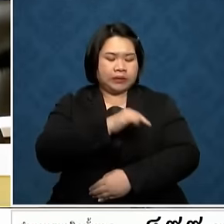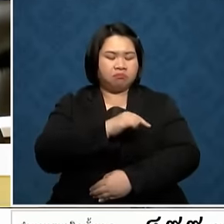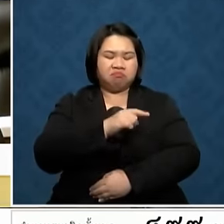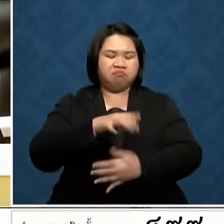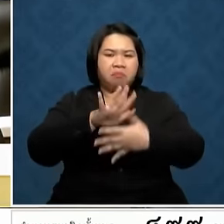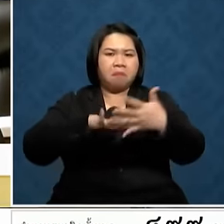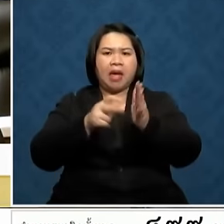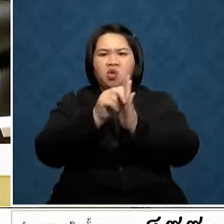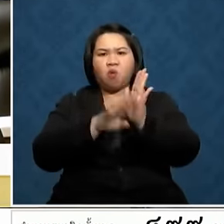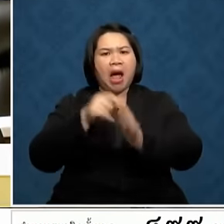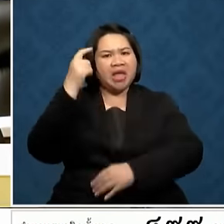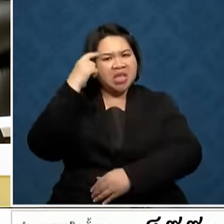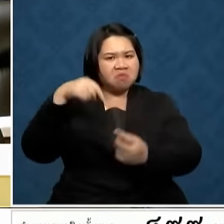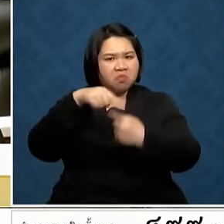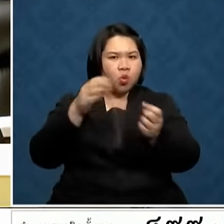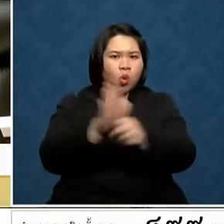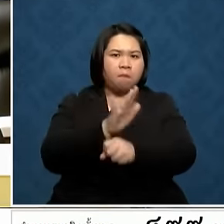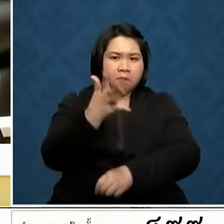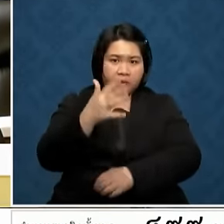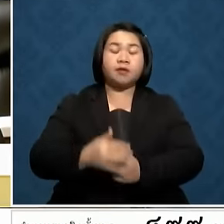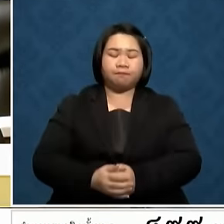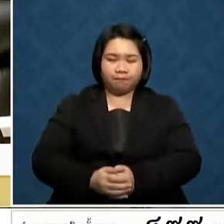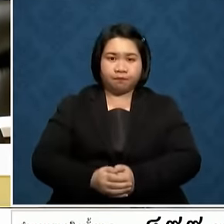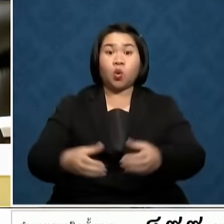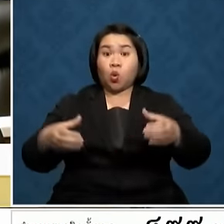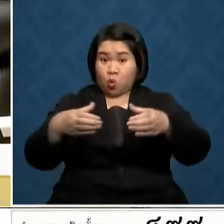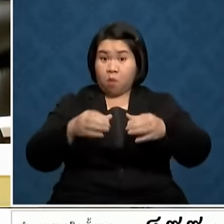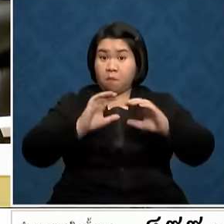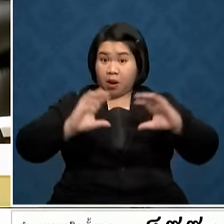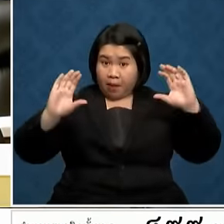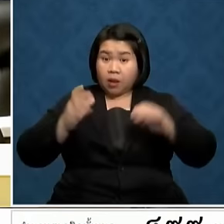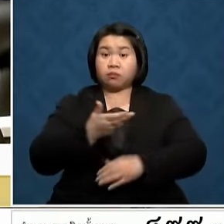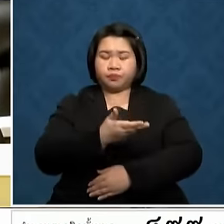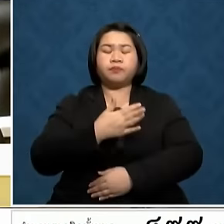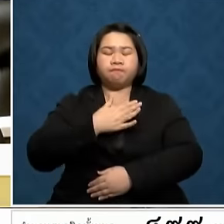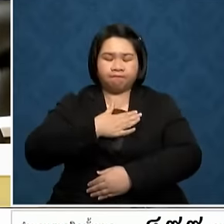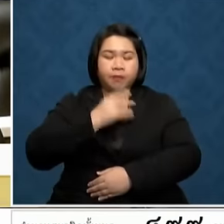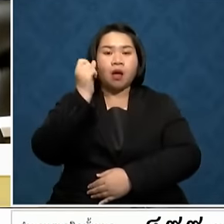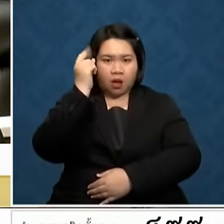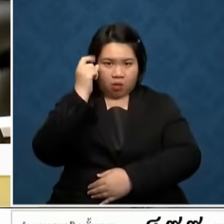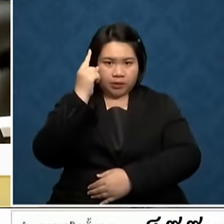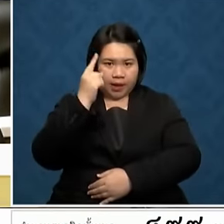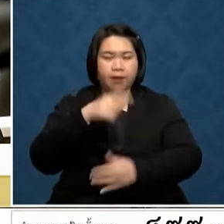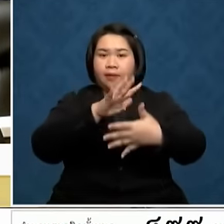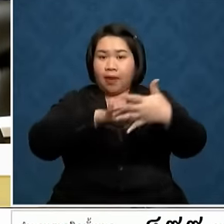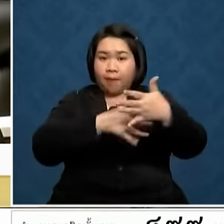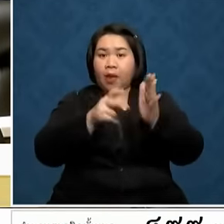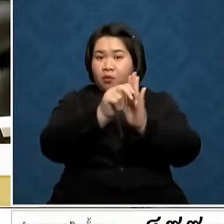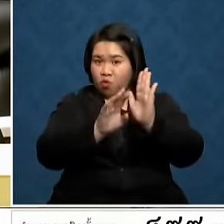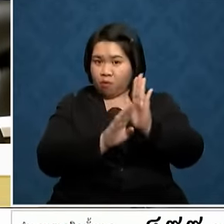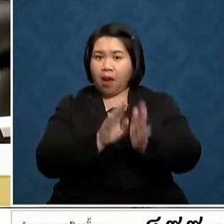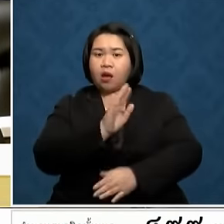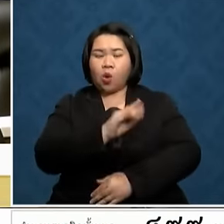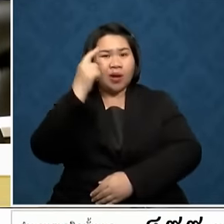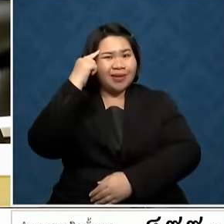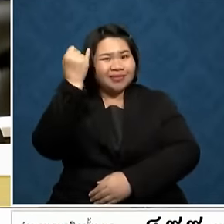มาแบบลวกๆสำรบเพอนสมาชิจากพักรวมรฐบาลครัผมเข้ใจดีวานโยบาย Digital Wallet ไม่